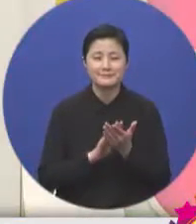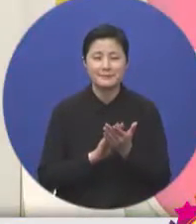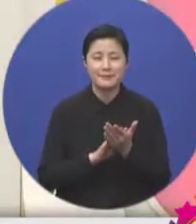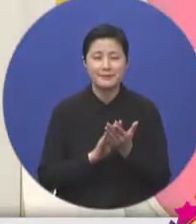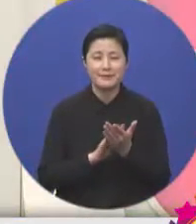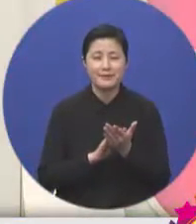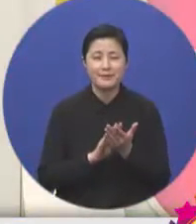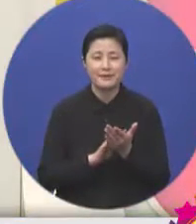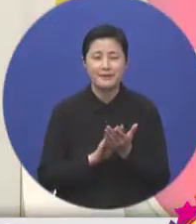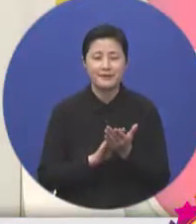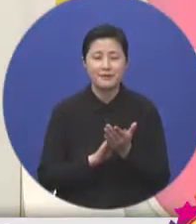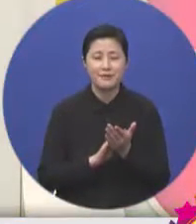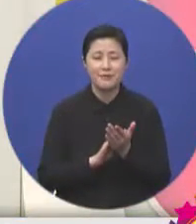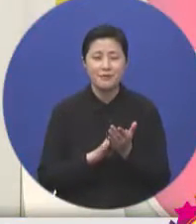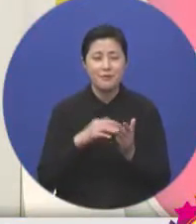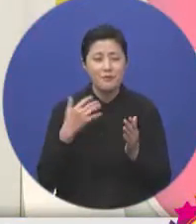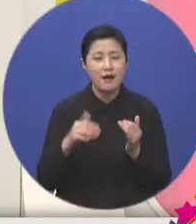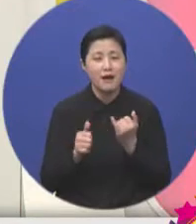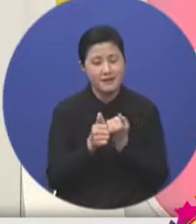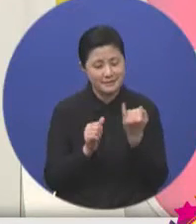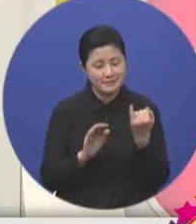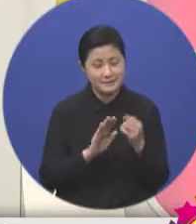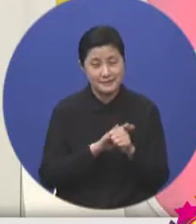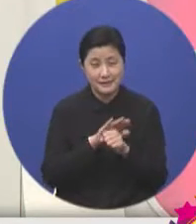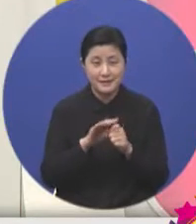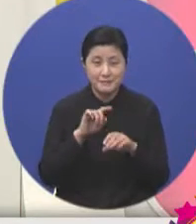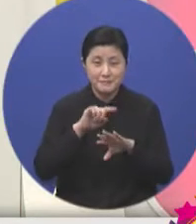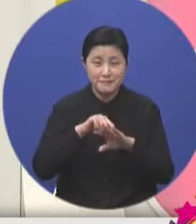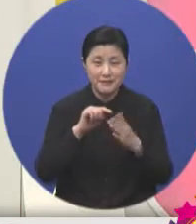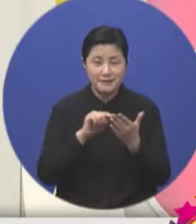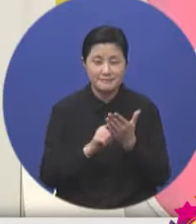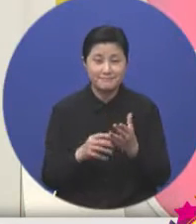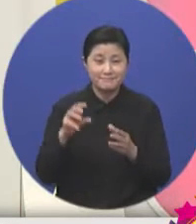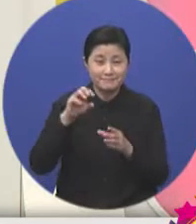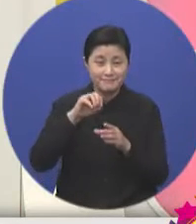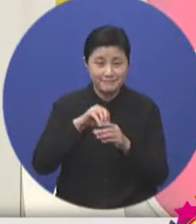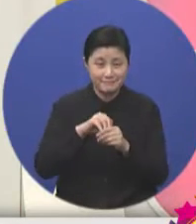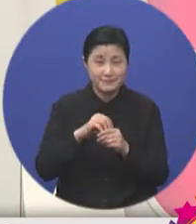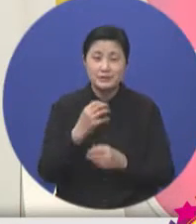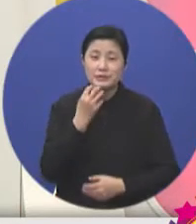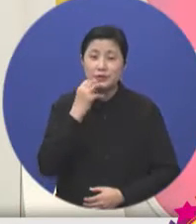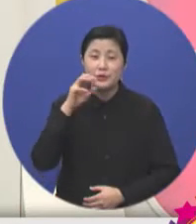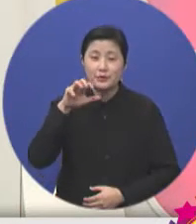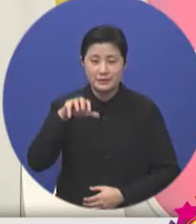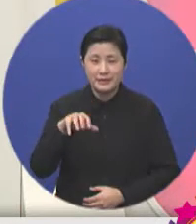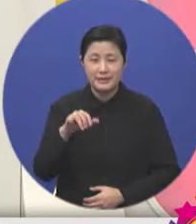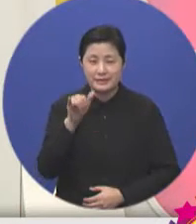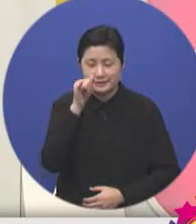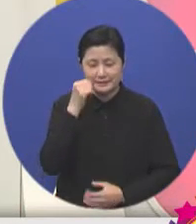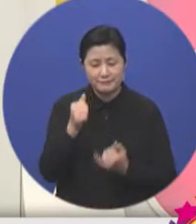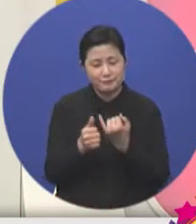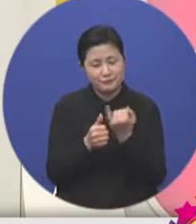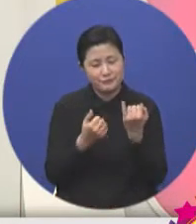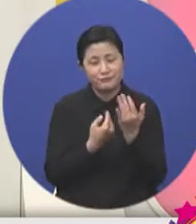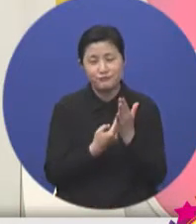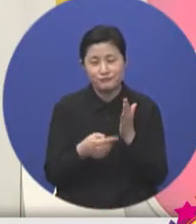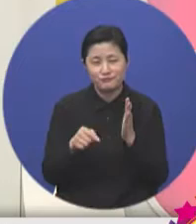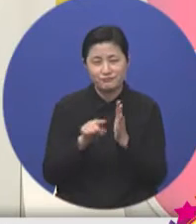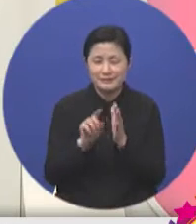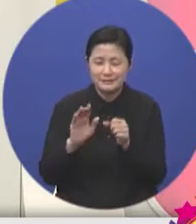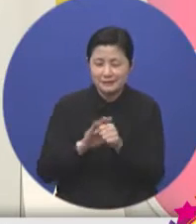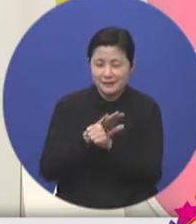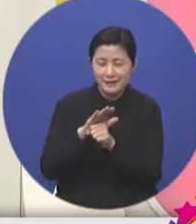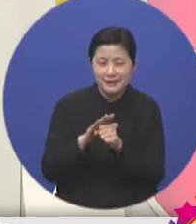네. 와, 아내가 사랑하는 마음을 담아서 서울의 딸내 집에 가 계신 우리 어머님을 위해서 정말